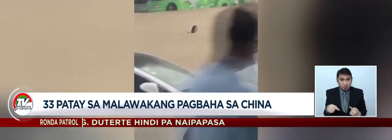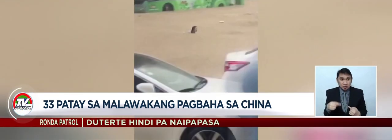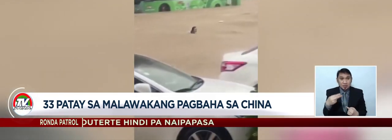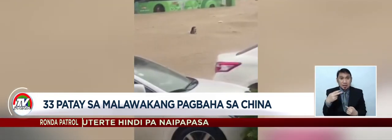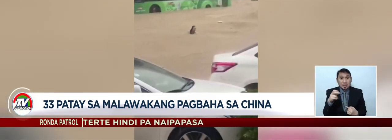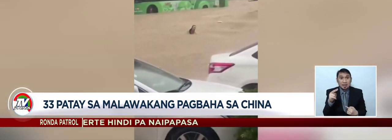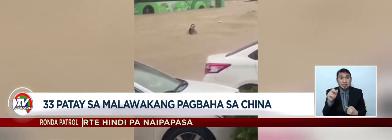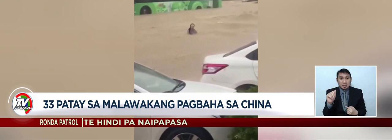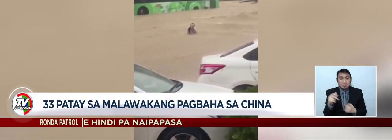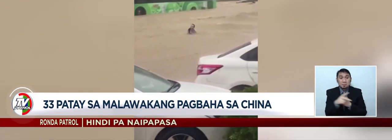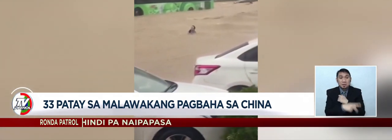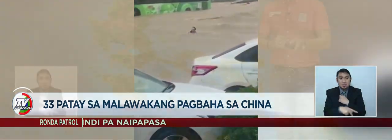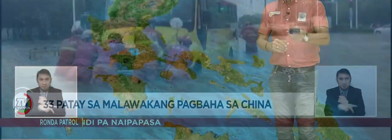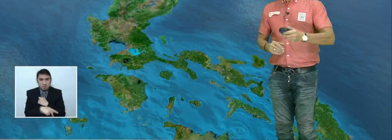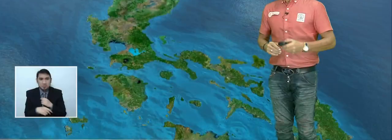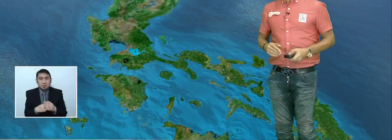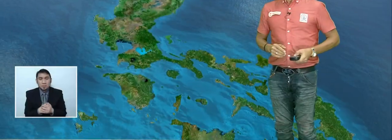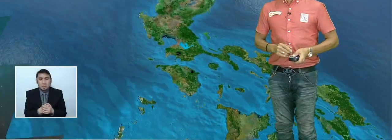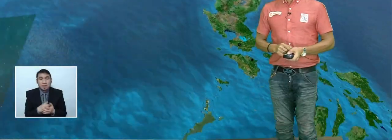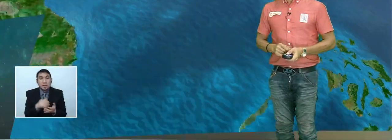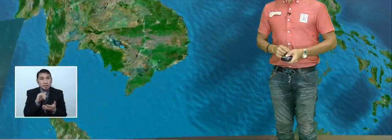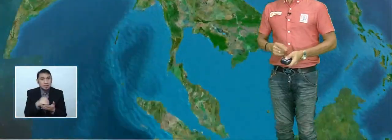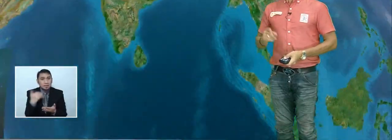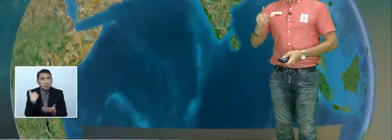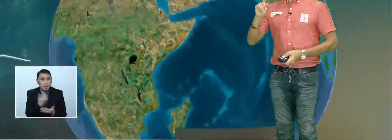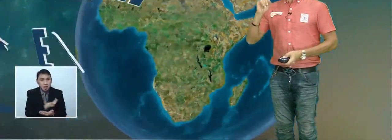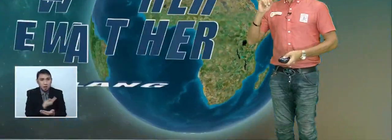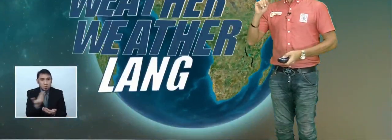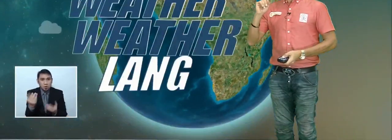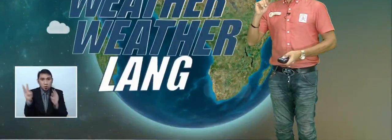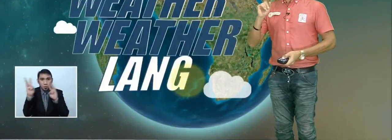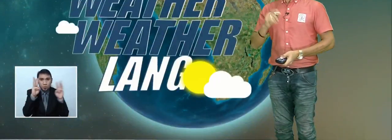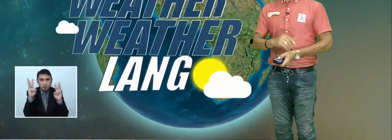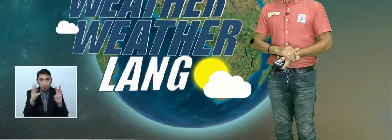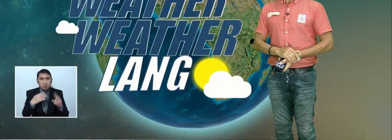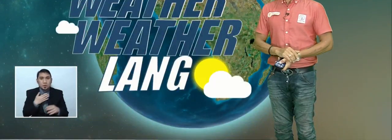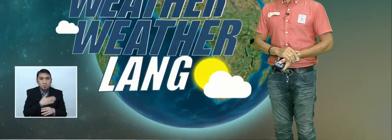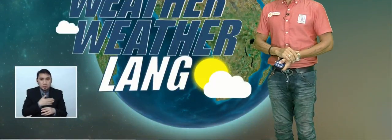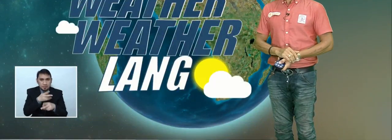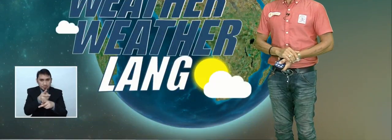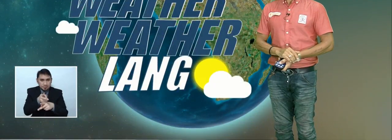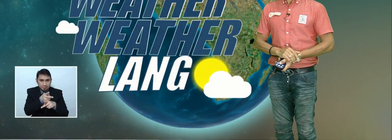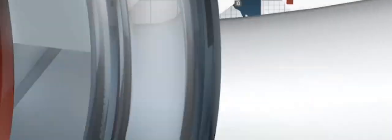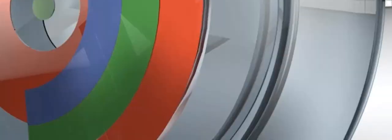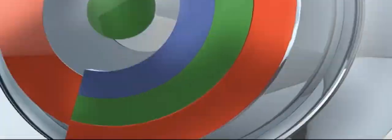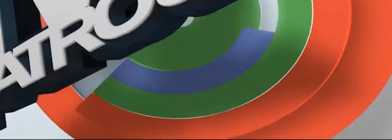itong mga nakaraang araw. Yan po ang lagay ng panahon. Mag-ingat po tayo, kapamilya.